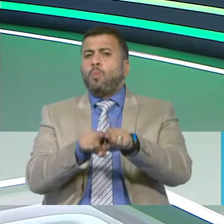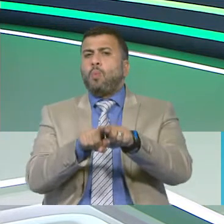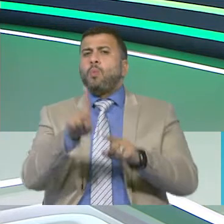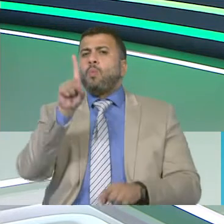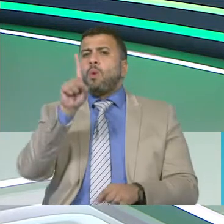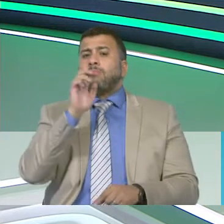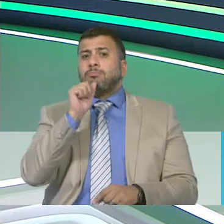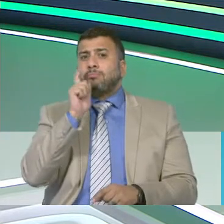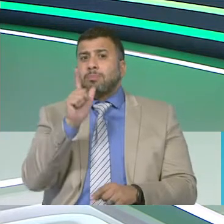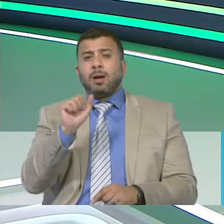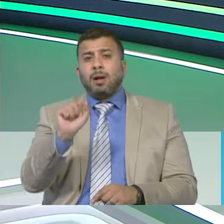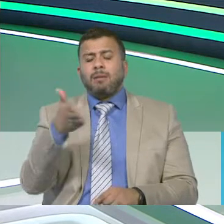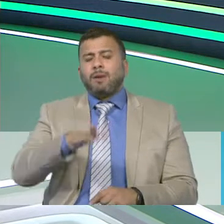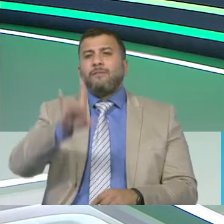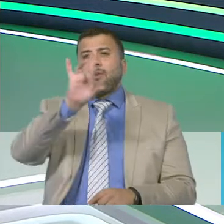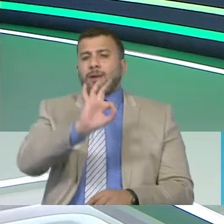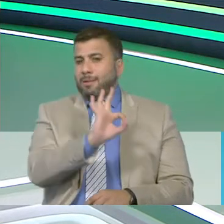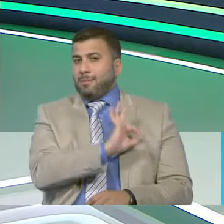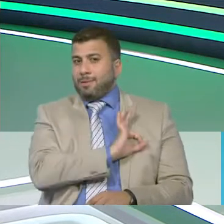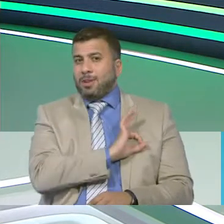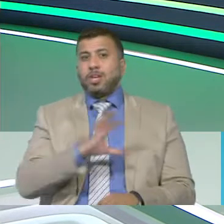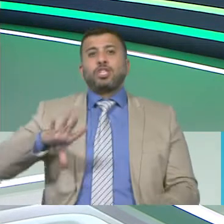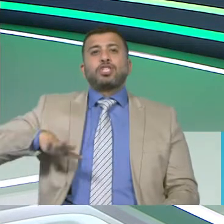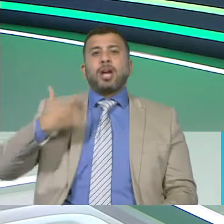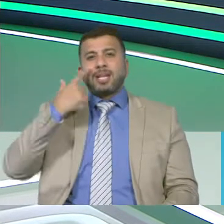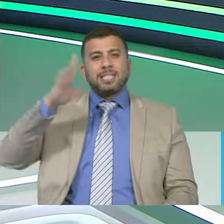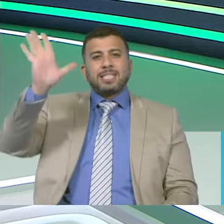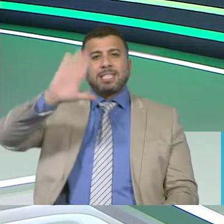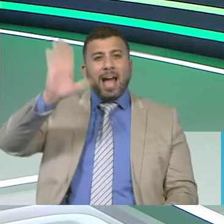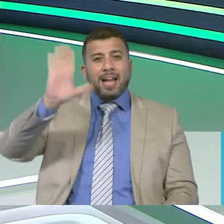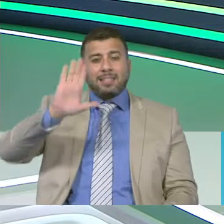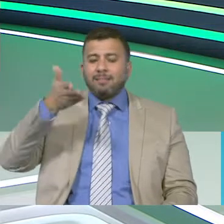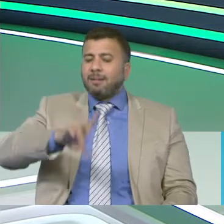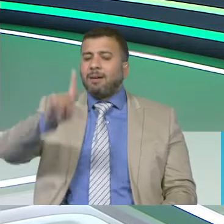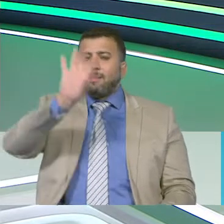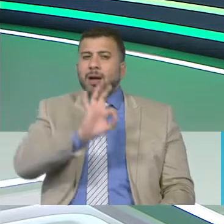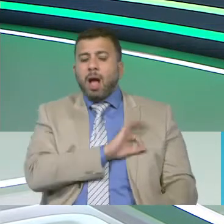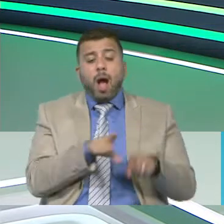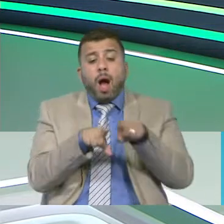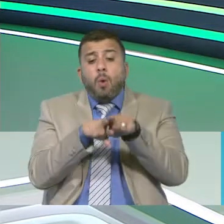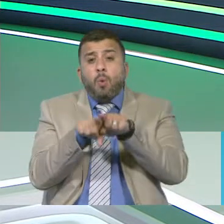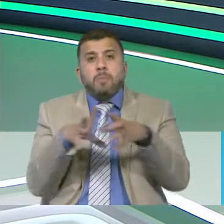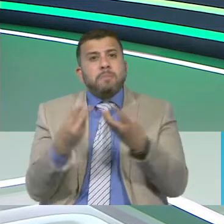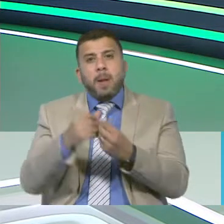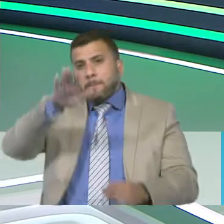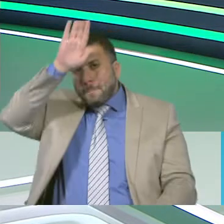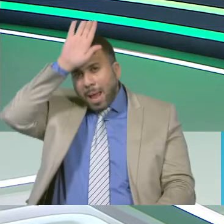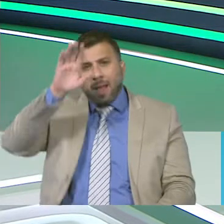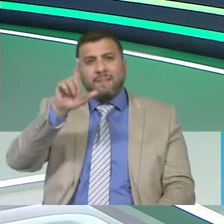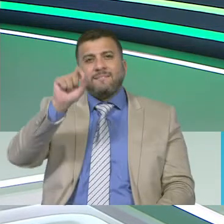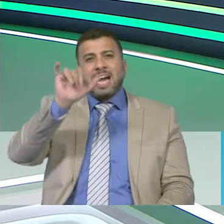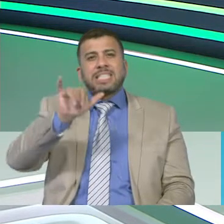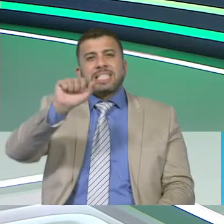أسس دعائمها المغفور له بإذن الله تعالى الشيخ زايد بن سلطان آل نهيان مع أخيه الراحل الملك فيصل بن